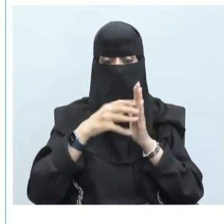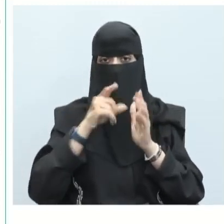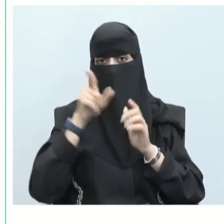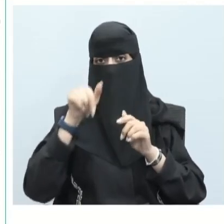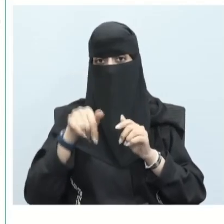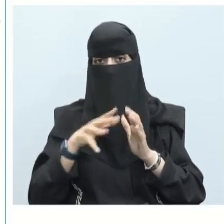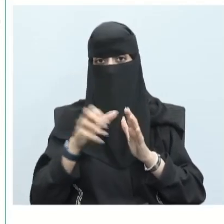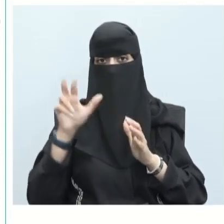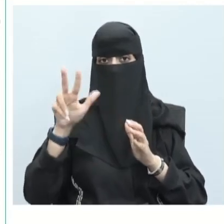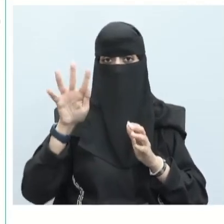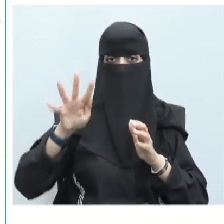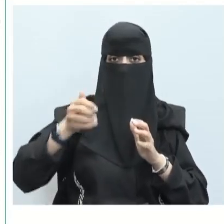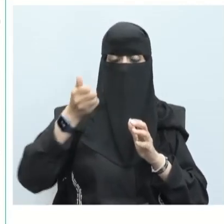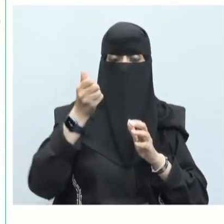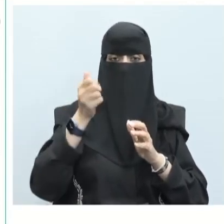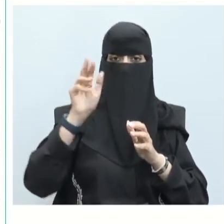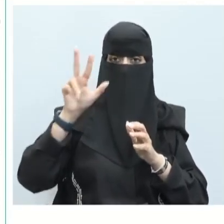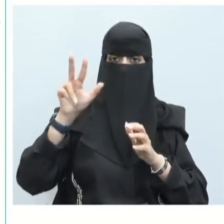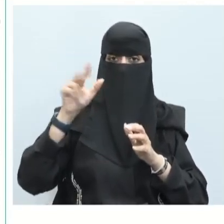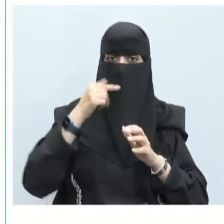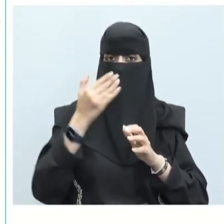هذا الساذج